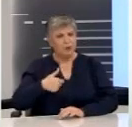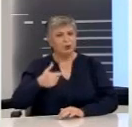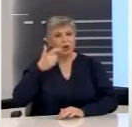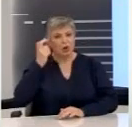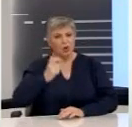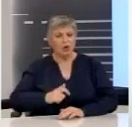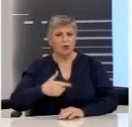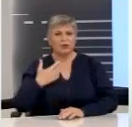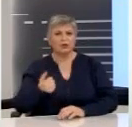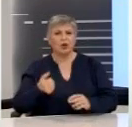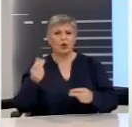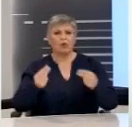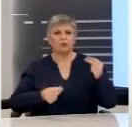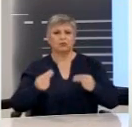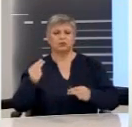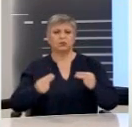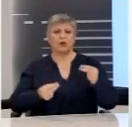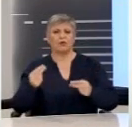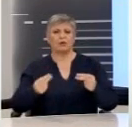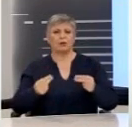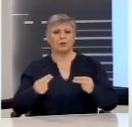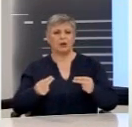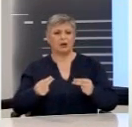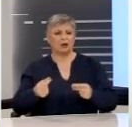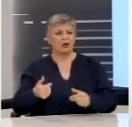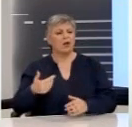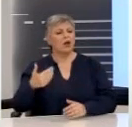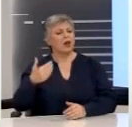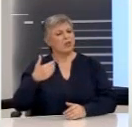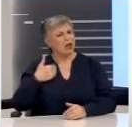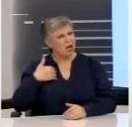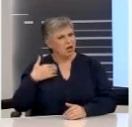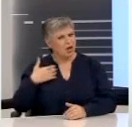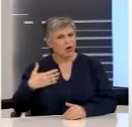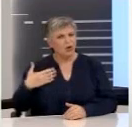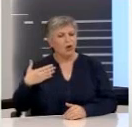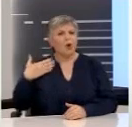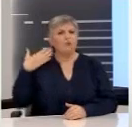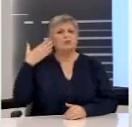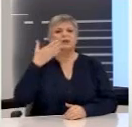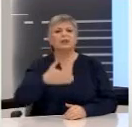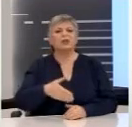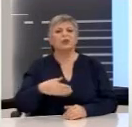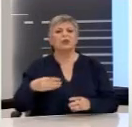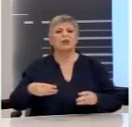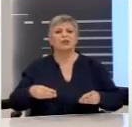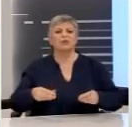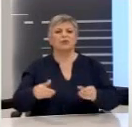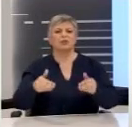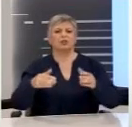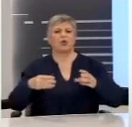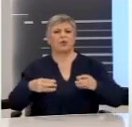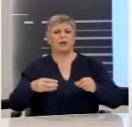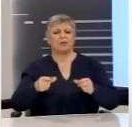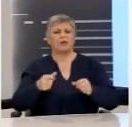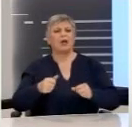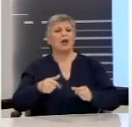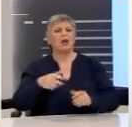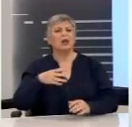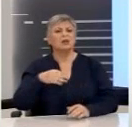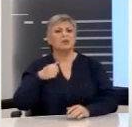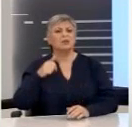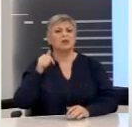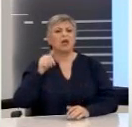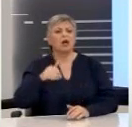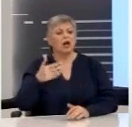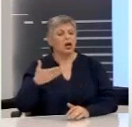πράγμα, πηγαίνω ακόμα και με 10 υπό το 0 και κάνω φυσικοθεραπεία. Και τόλμησα να πω ότι πήγα ανάμεσα